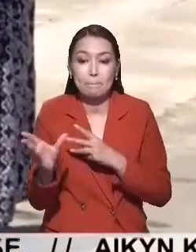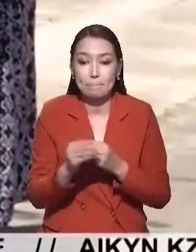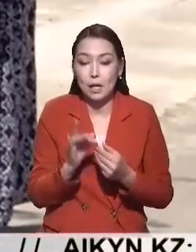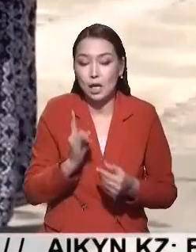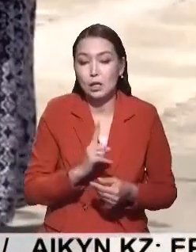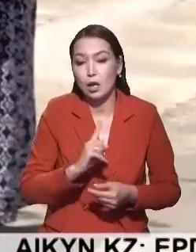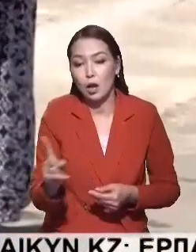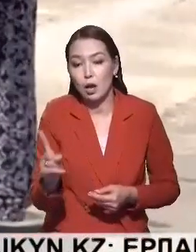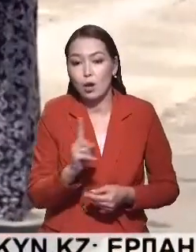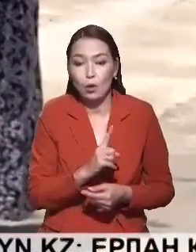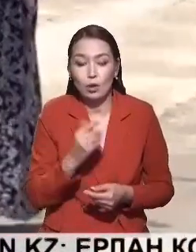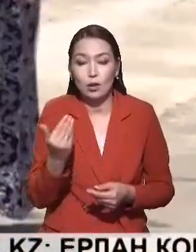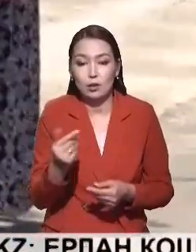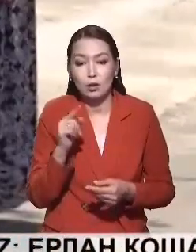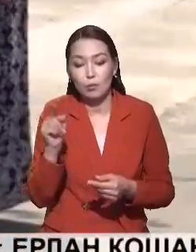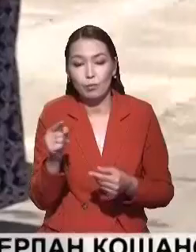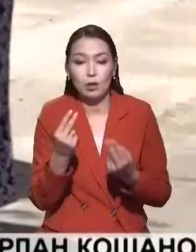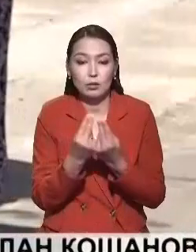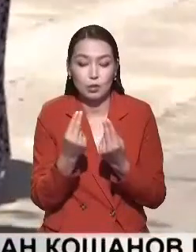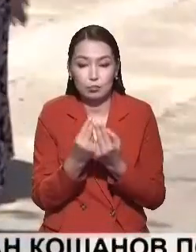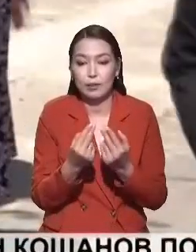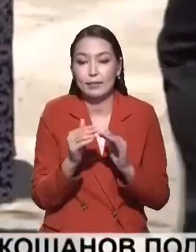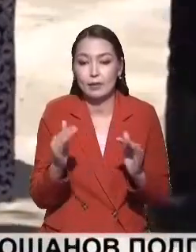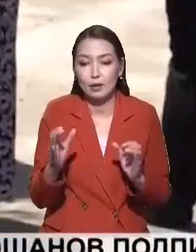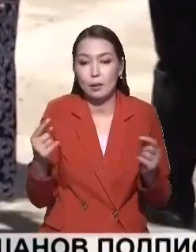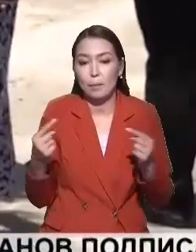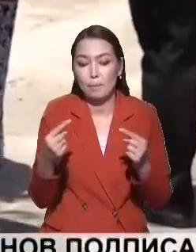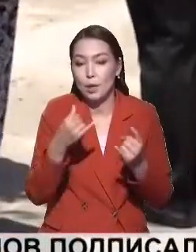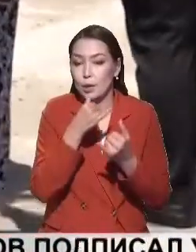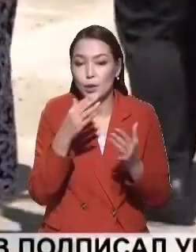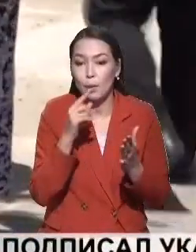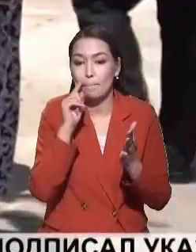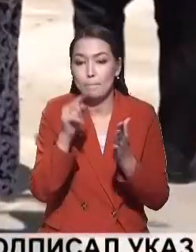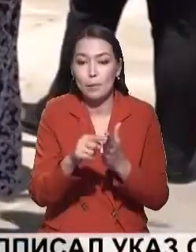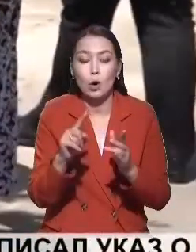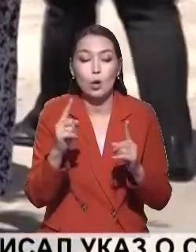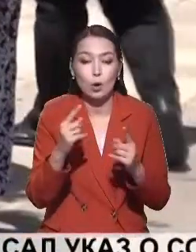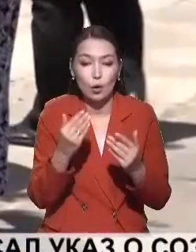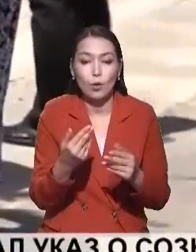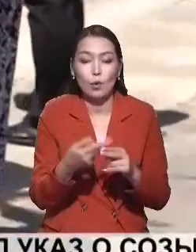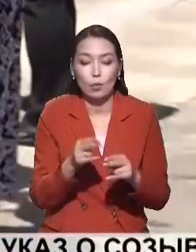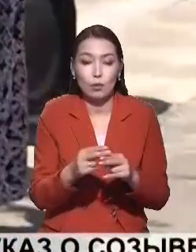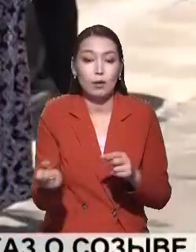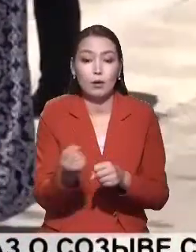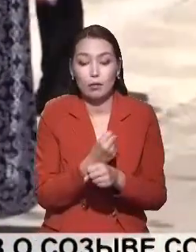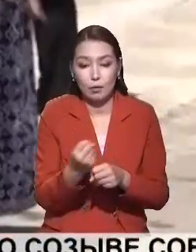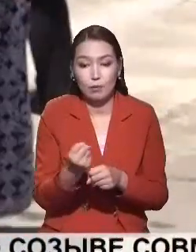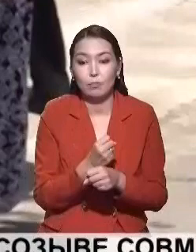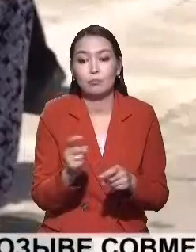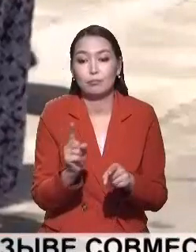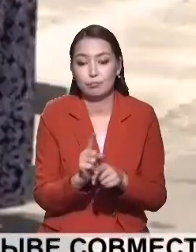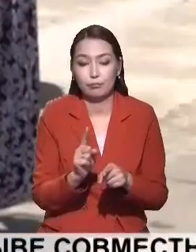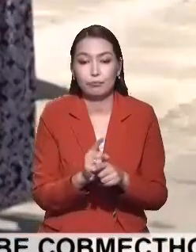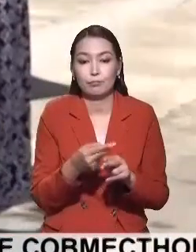Если в той стороне будет концерт, то дети из противоположной стороны просто не смогут туда пойти, потому что может возникнуть драка и дерутся толпа на толпу.